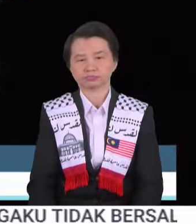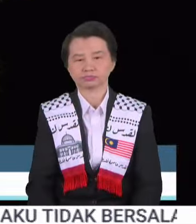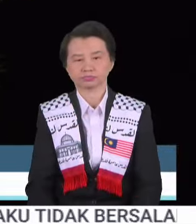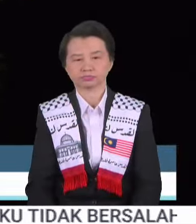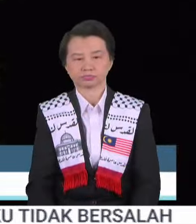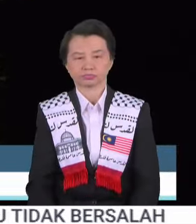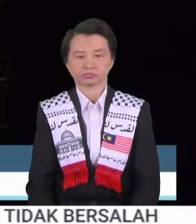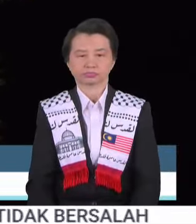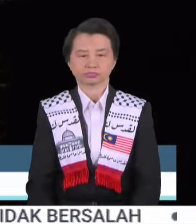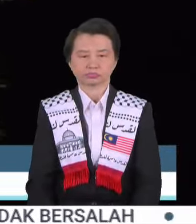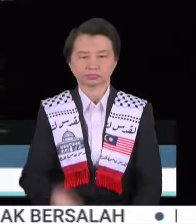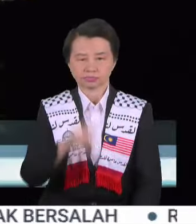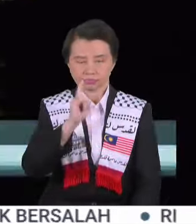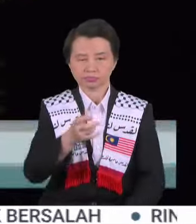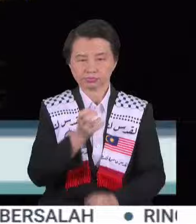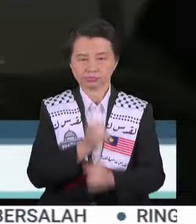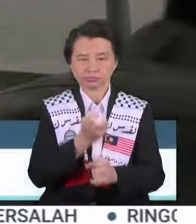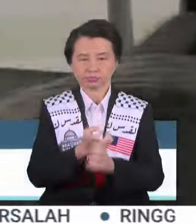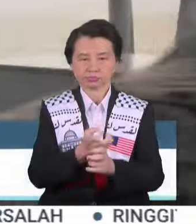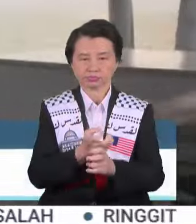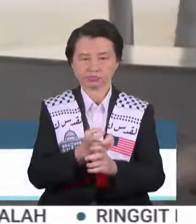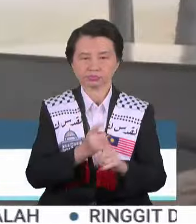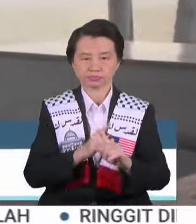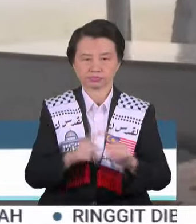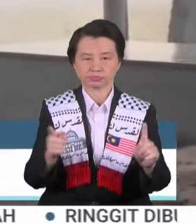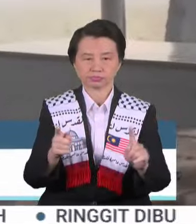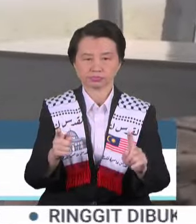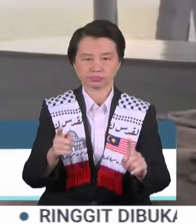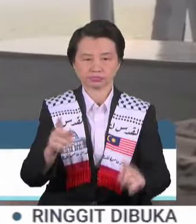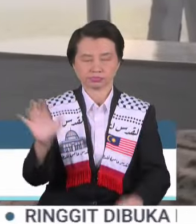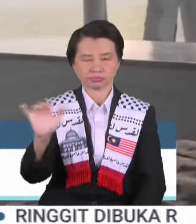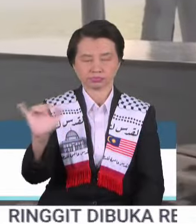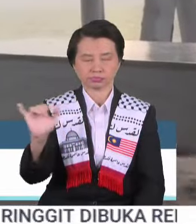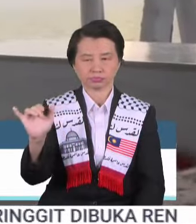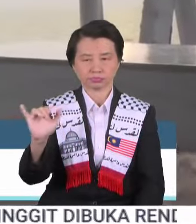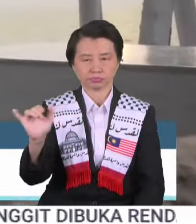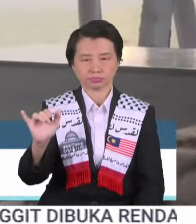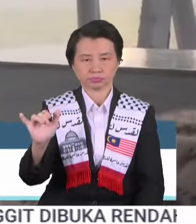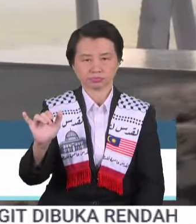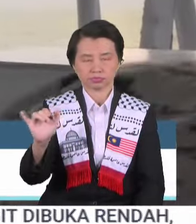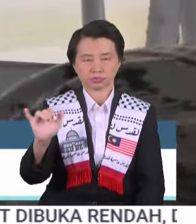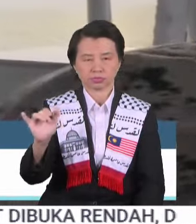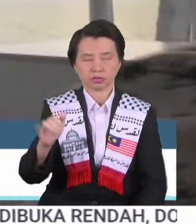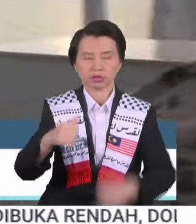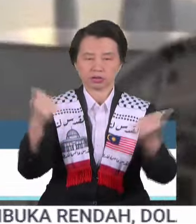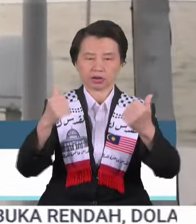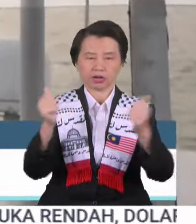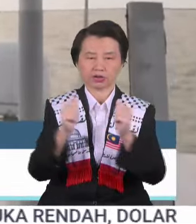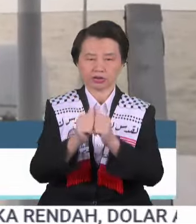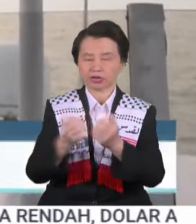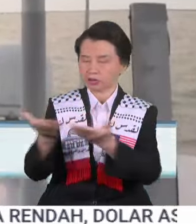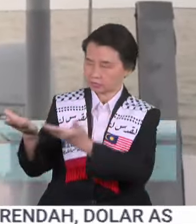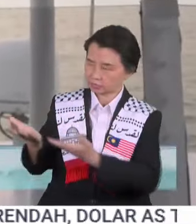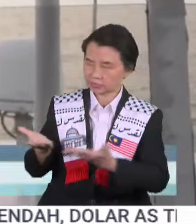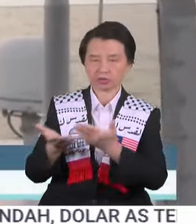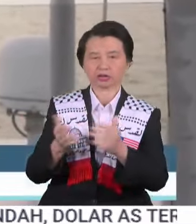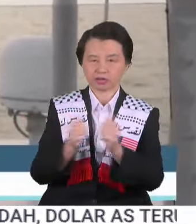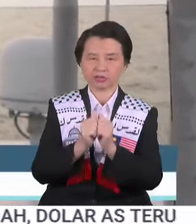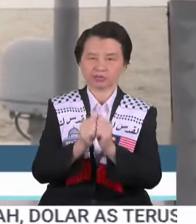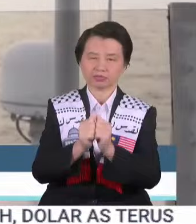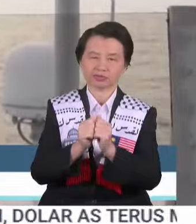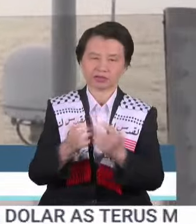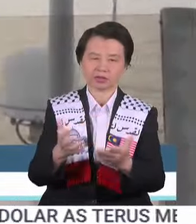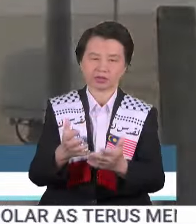tu memang susahlah, tapi saya akan sama-sama beraya dengan mereka lah. So